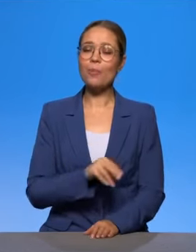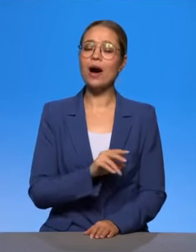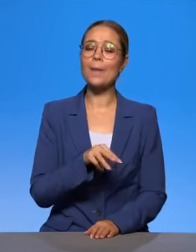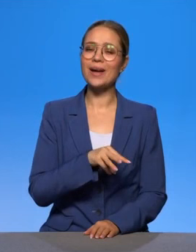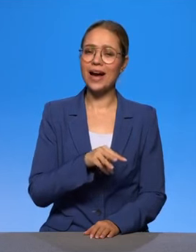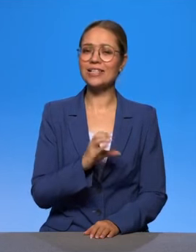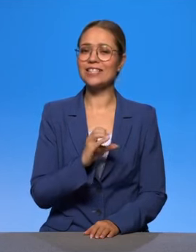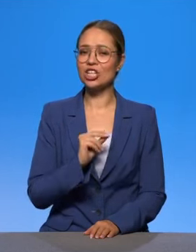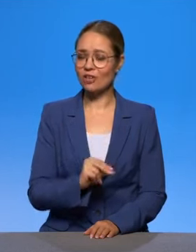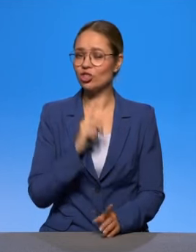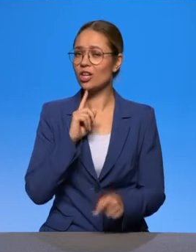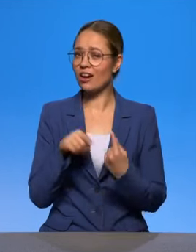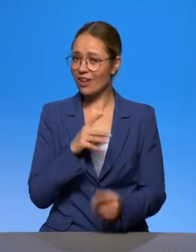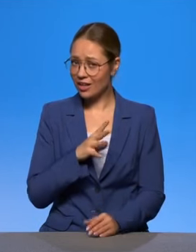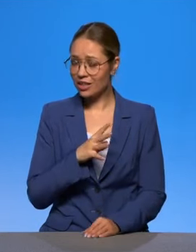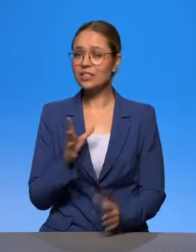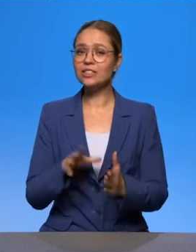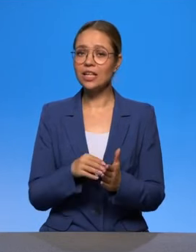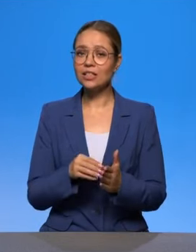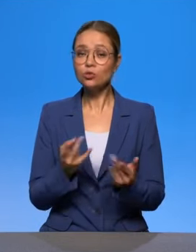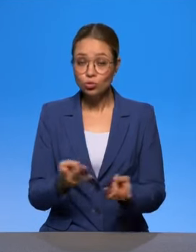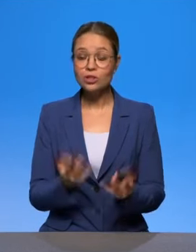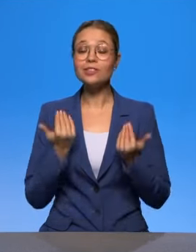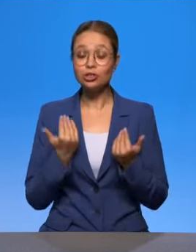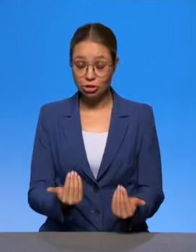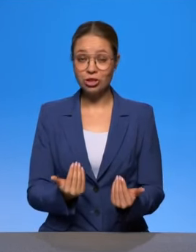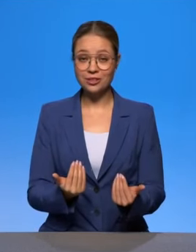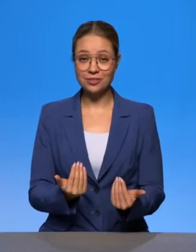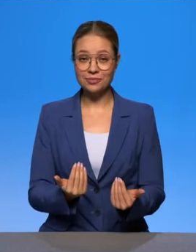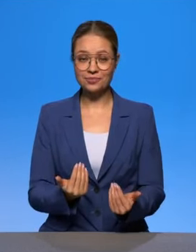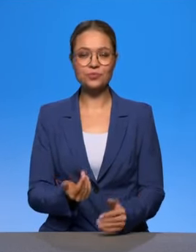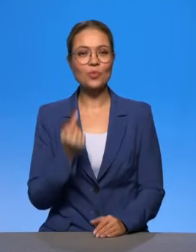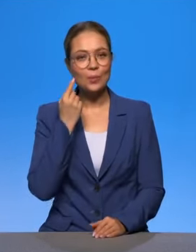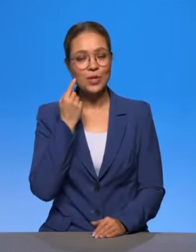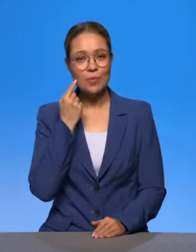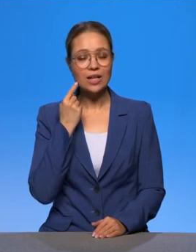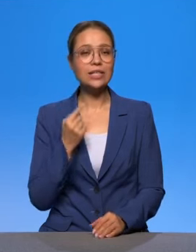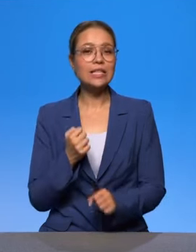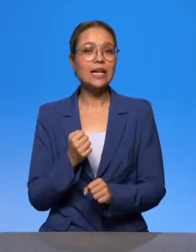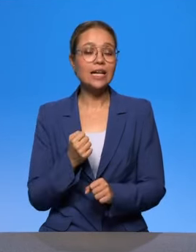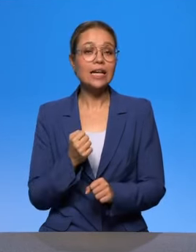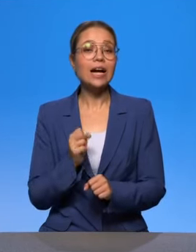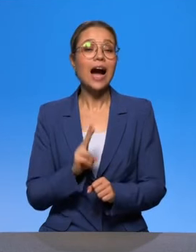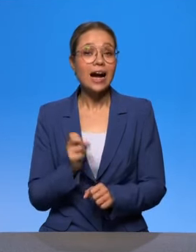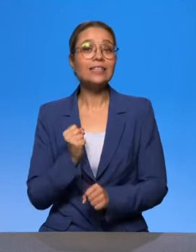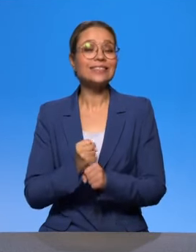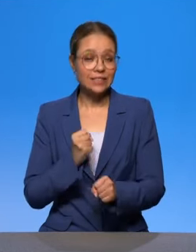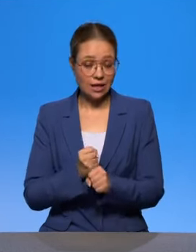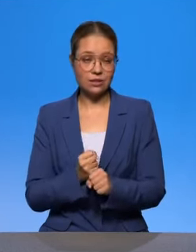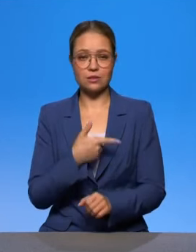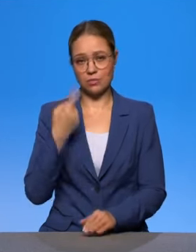начать нужно сейчас, понимаете. То есть методология этого существует. Понимаете,